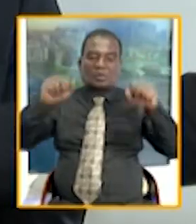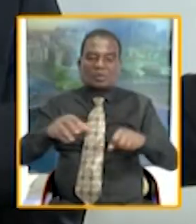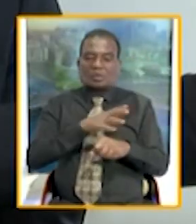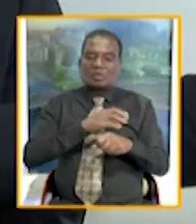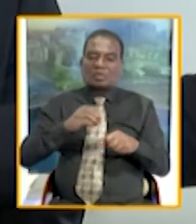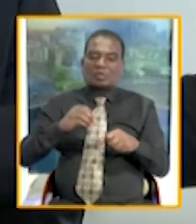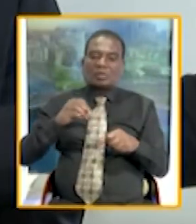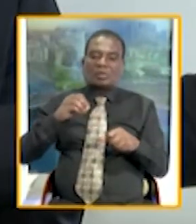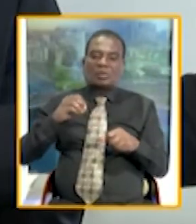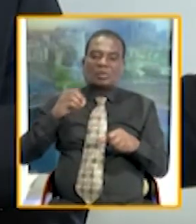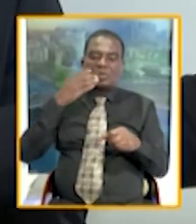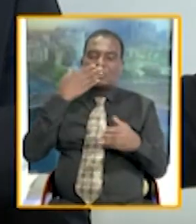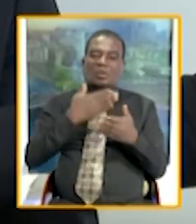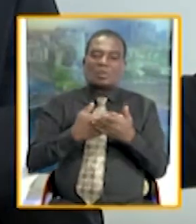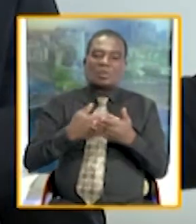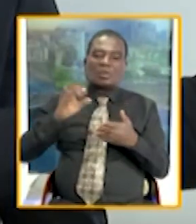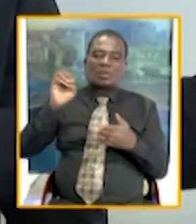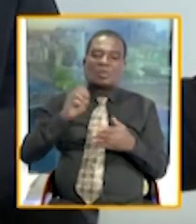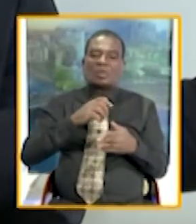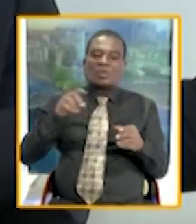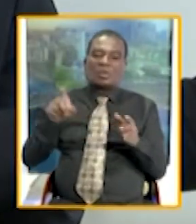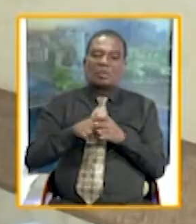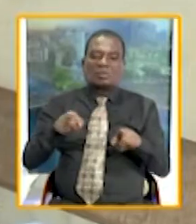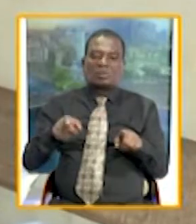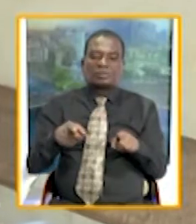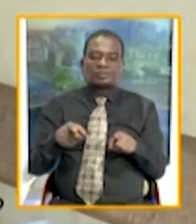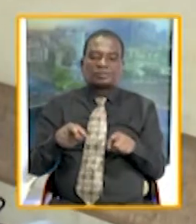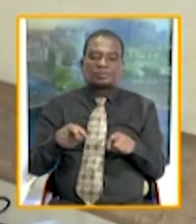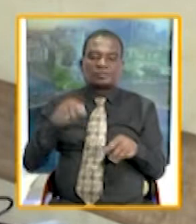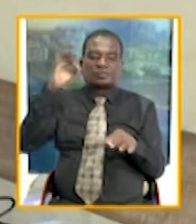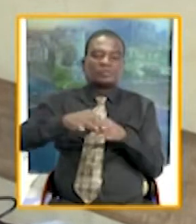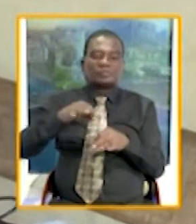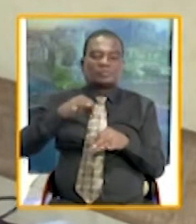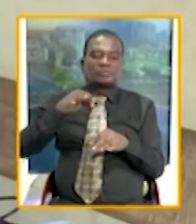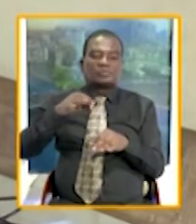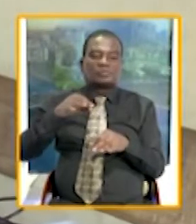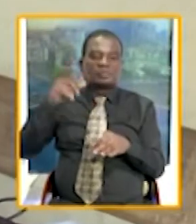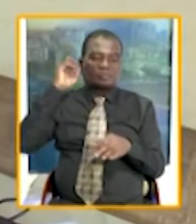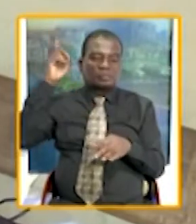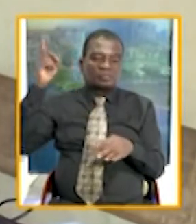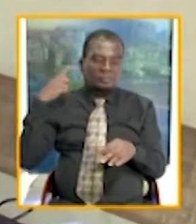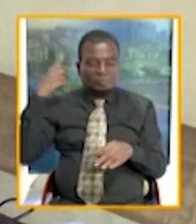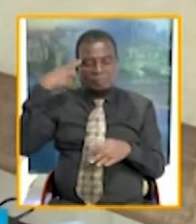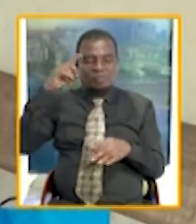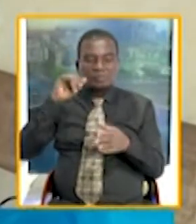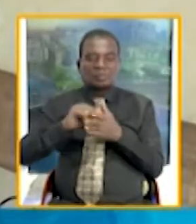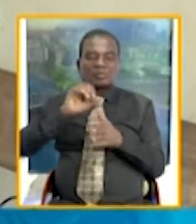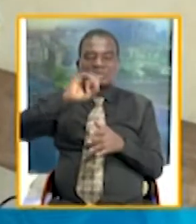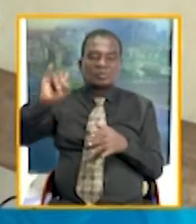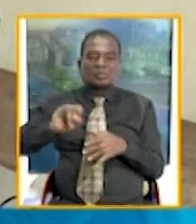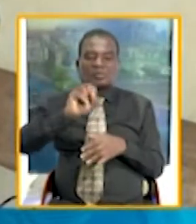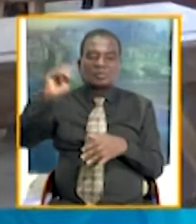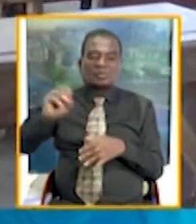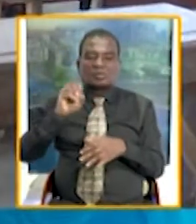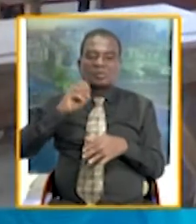bien en beauté, comme il a si bien démarré d'ailleurs. Les élections législatives prévues pour ce samedi